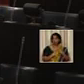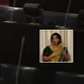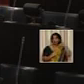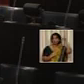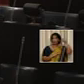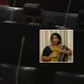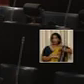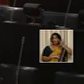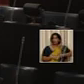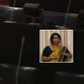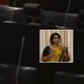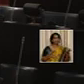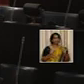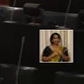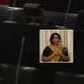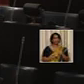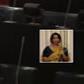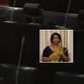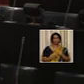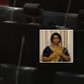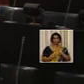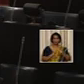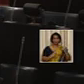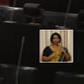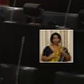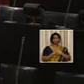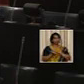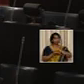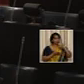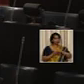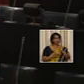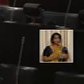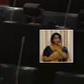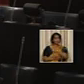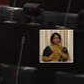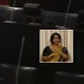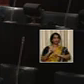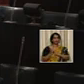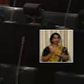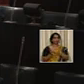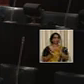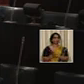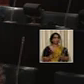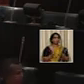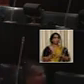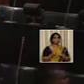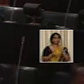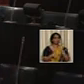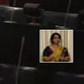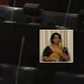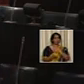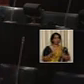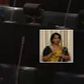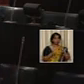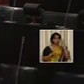රටේවත් අනුමැතියක් නැතුව ඩොලර් 30ක් අය කරලා ලංකාවෙන් යන හැම කෙනාම එම්බසිය හරහා ක්‍රියාත්මක කරා. මේකට ප්‍රශ්නයක් වුණා. මෙන්න මේ ප්‍රශ්නේ